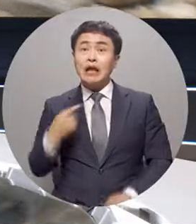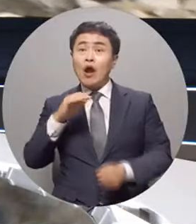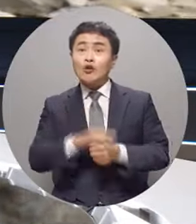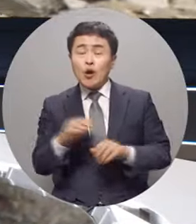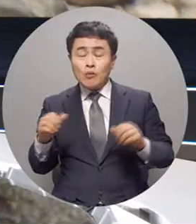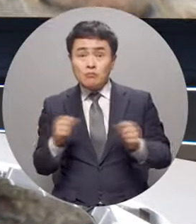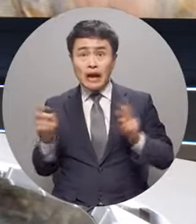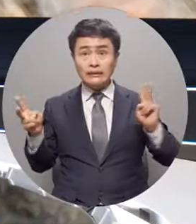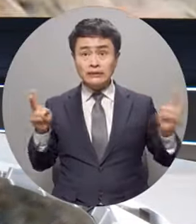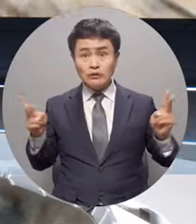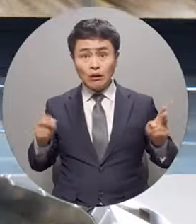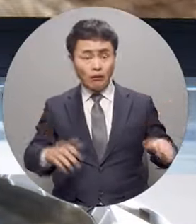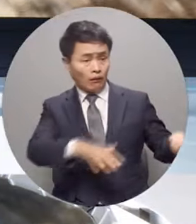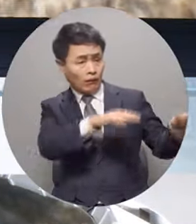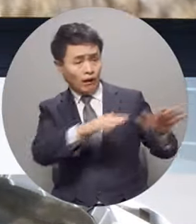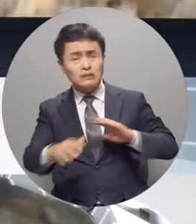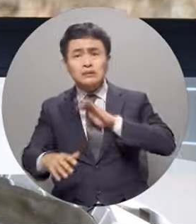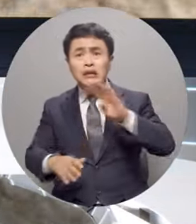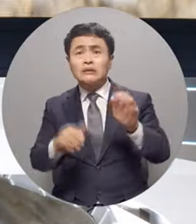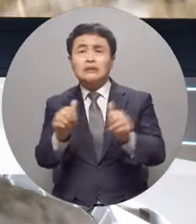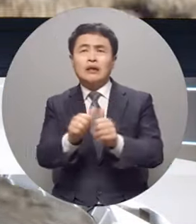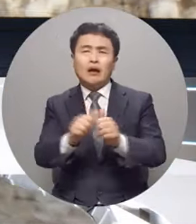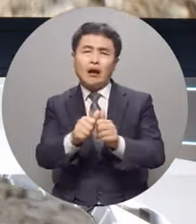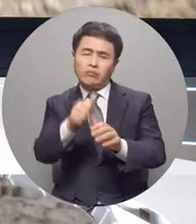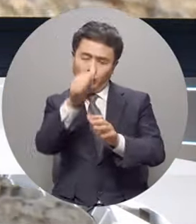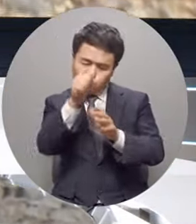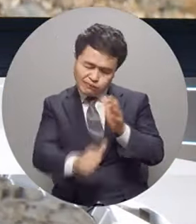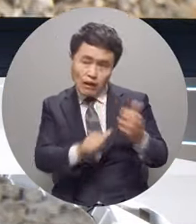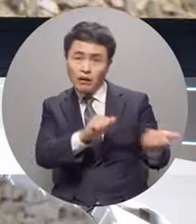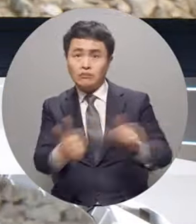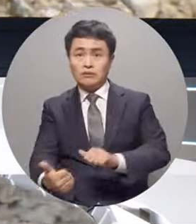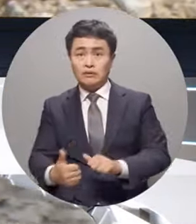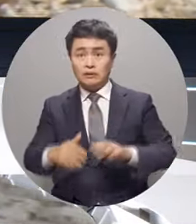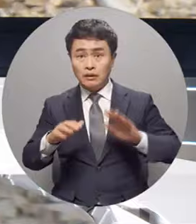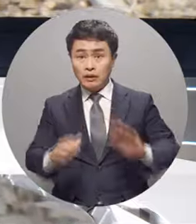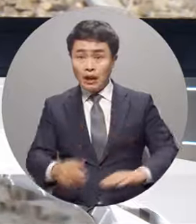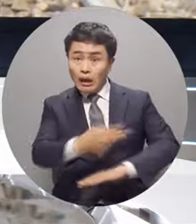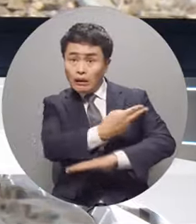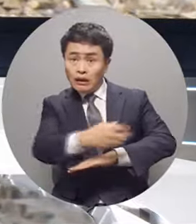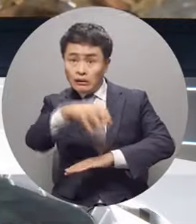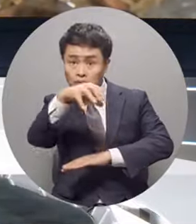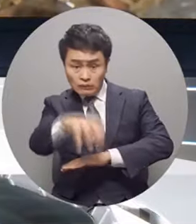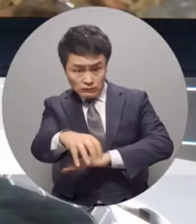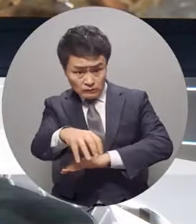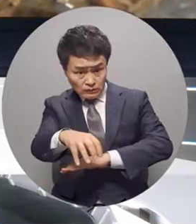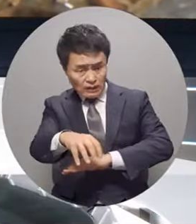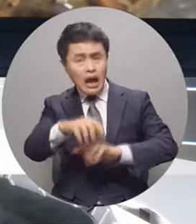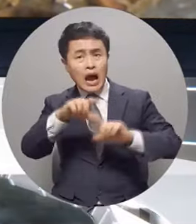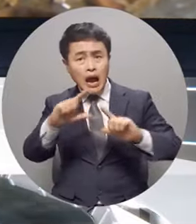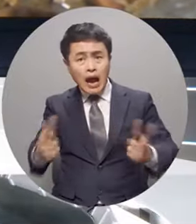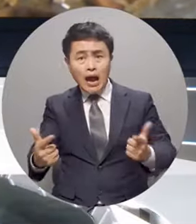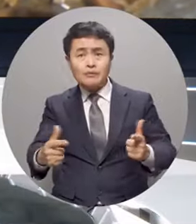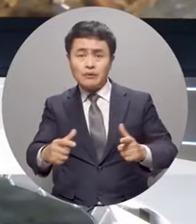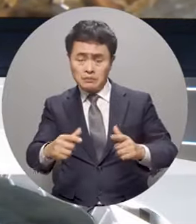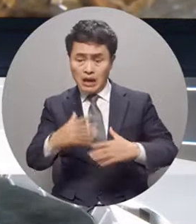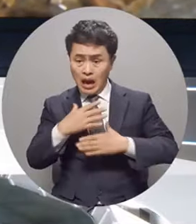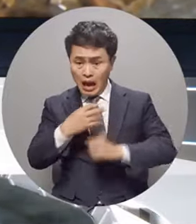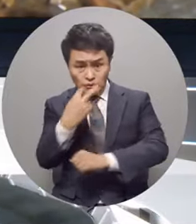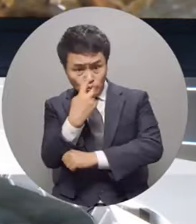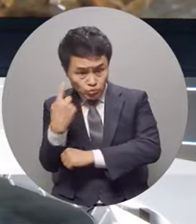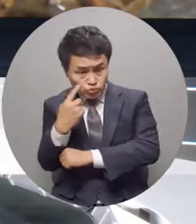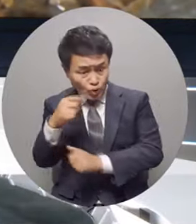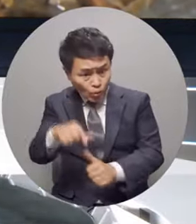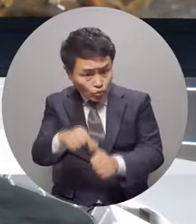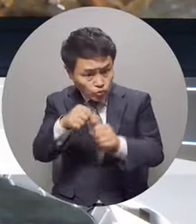어제 경북 영덕의 해변에서 40대 남성이 물에 빠져 숨졌습니다 해수욕장으로 지정되지 않아 안전 요원이나